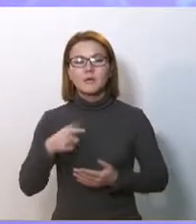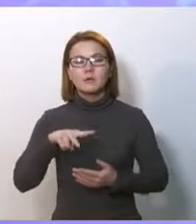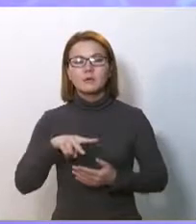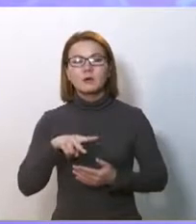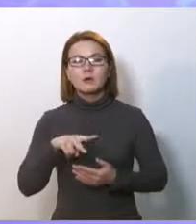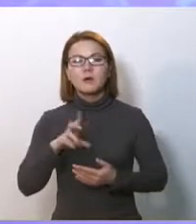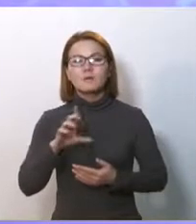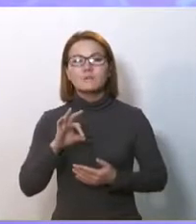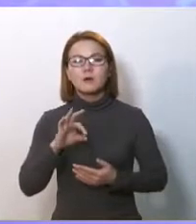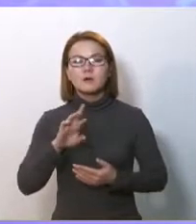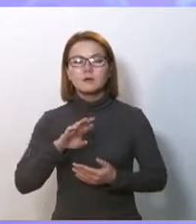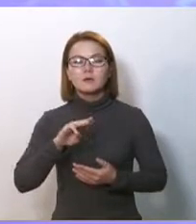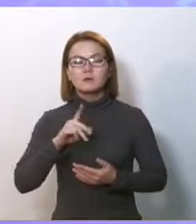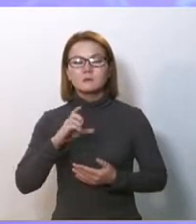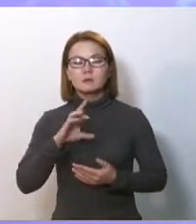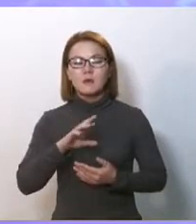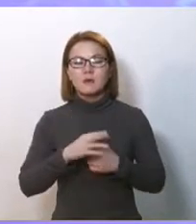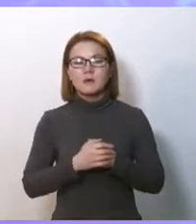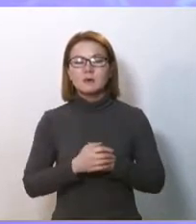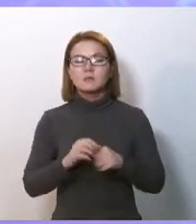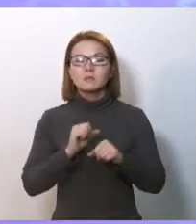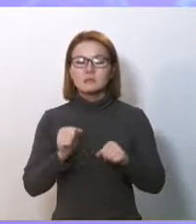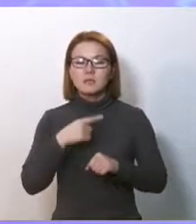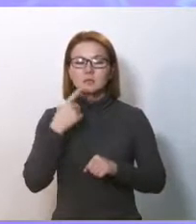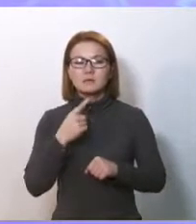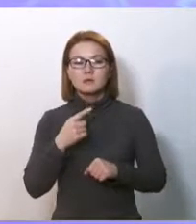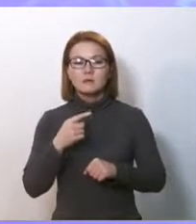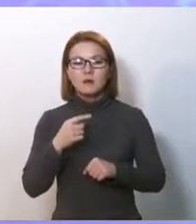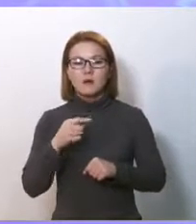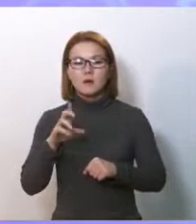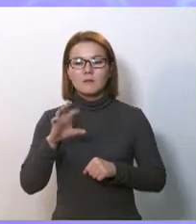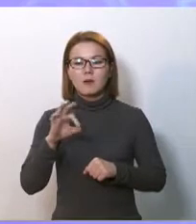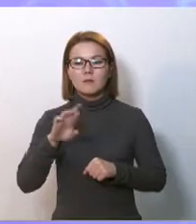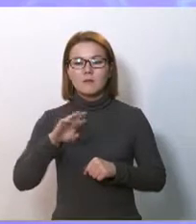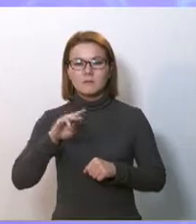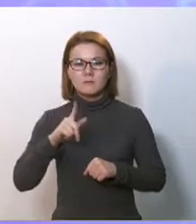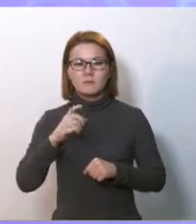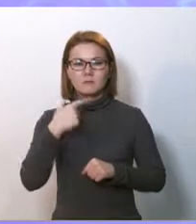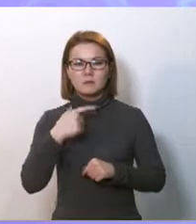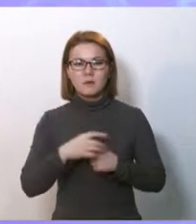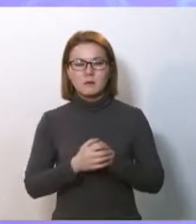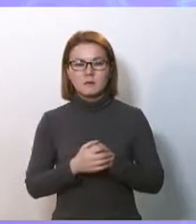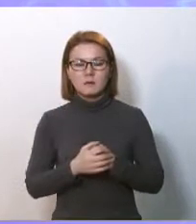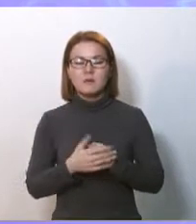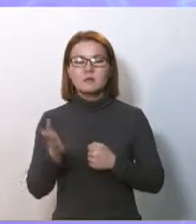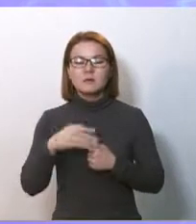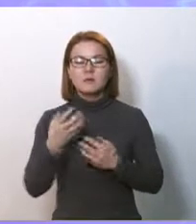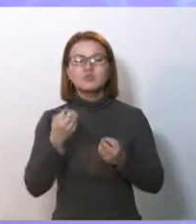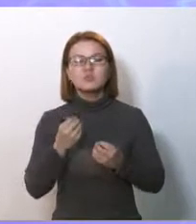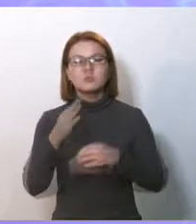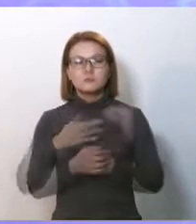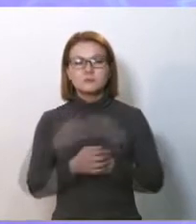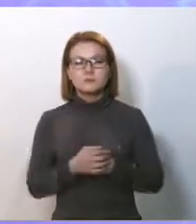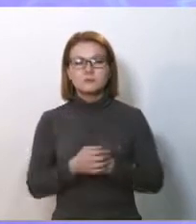глагол «бояться». Ведь нельзя сказать «боять себя». Давайте еще раз